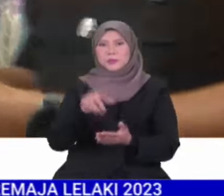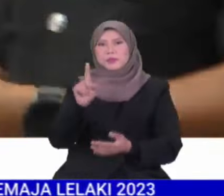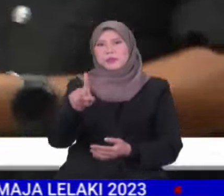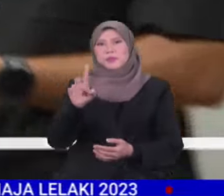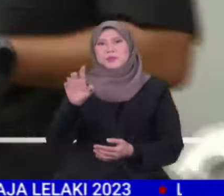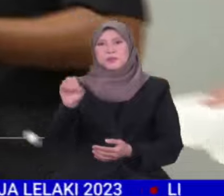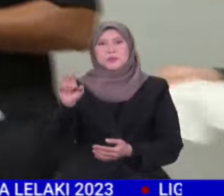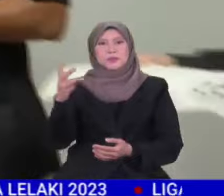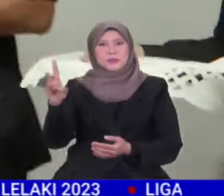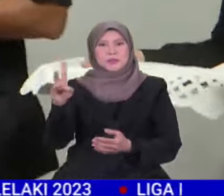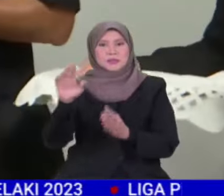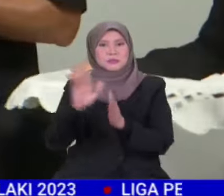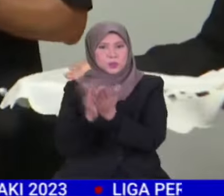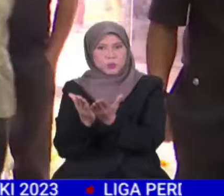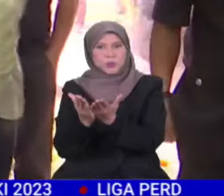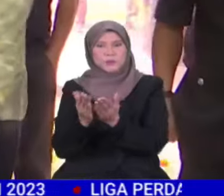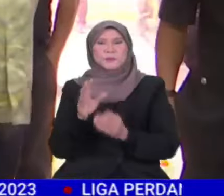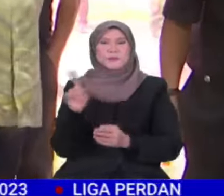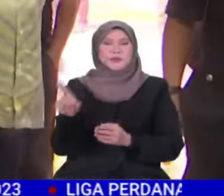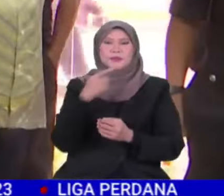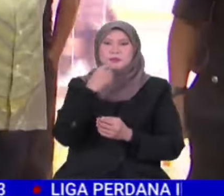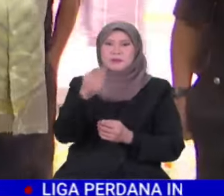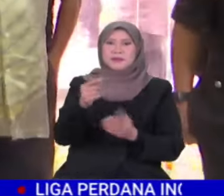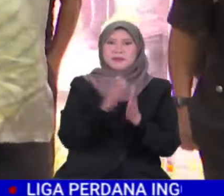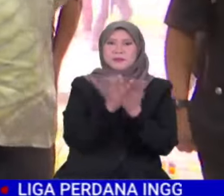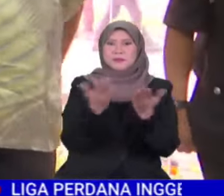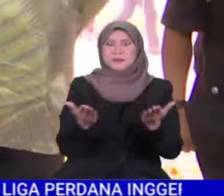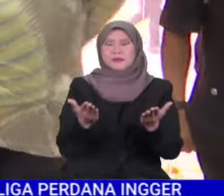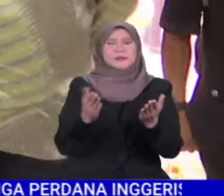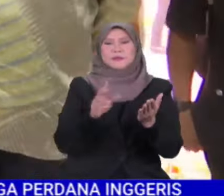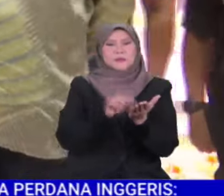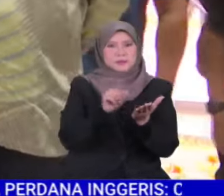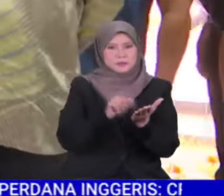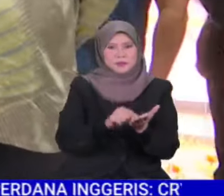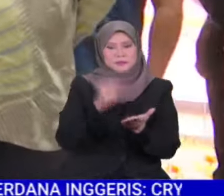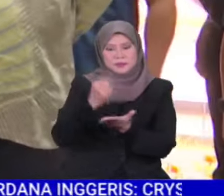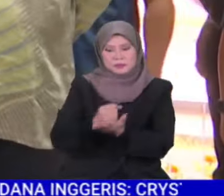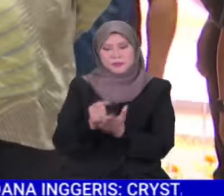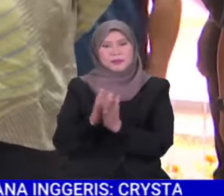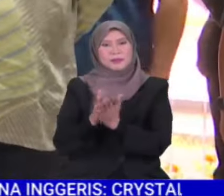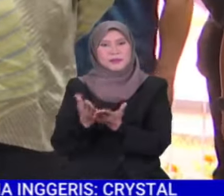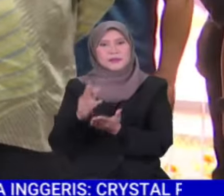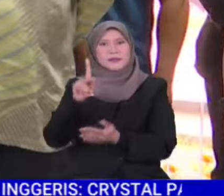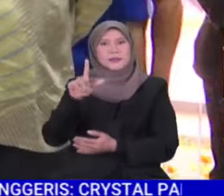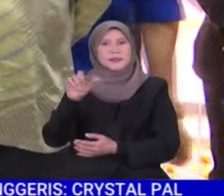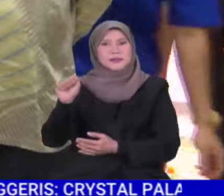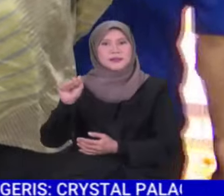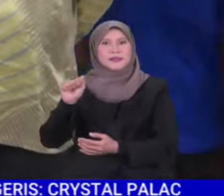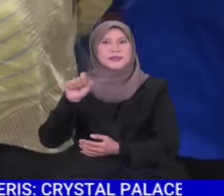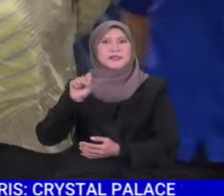156,711 unit. Beliau berkata demikian dalam sidang media perasmian pejabat pasport KLIA di Sepang.